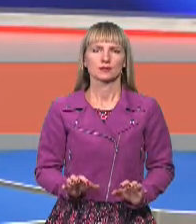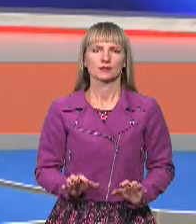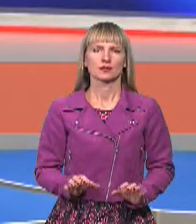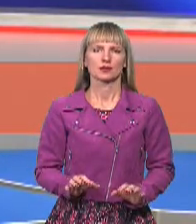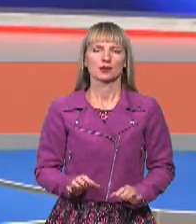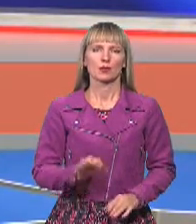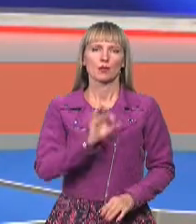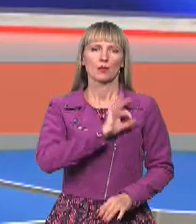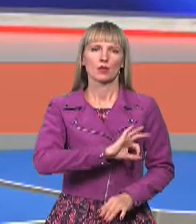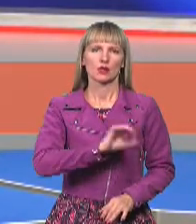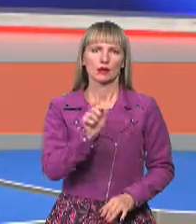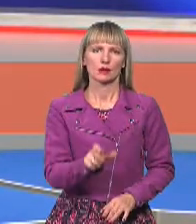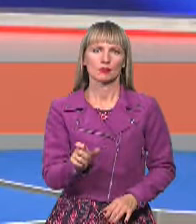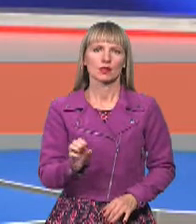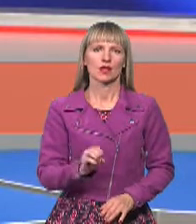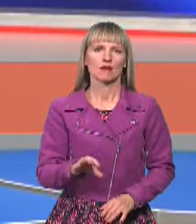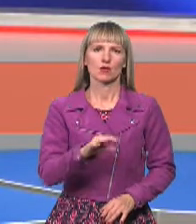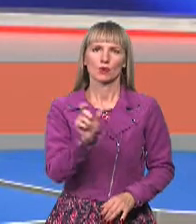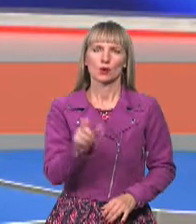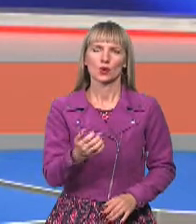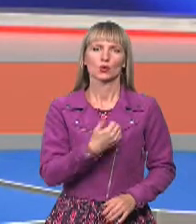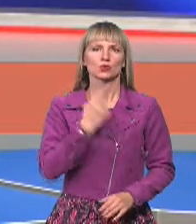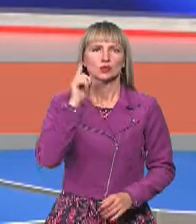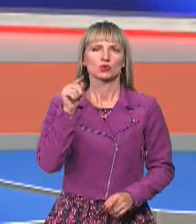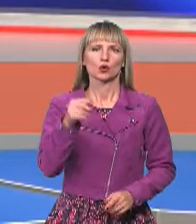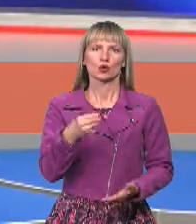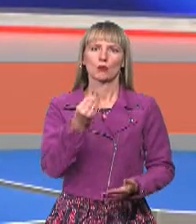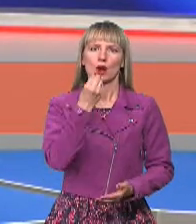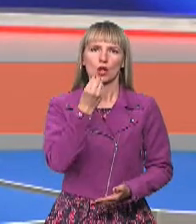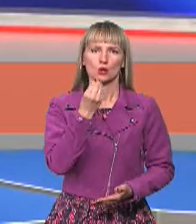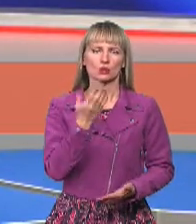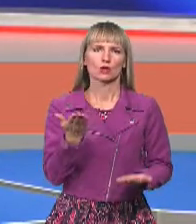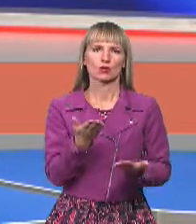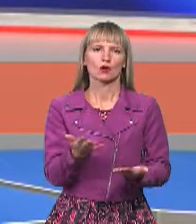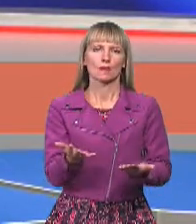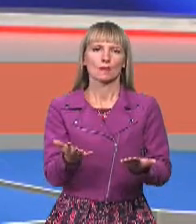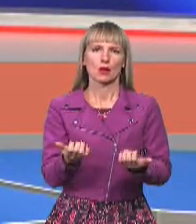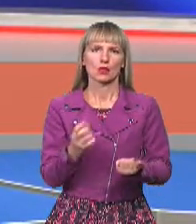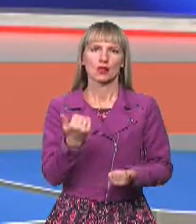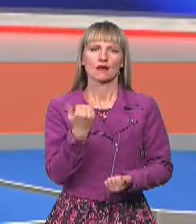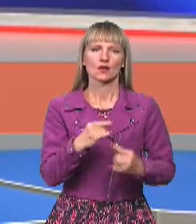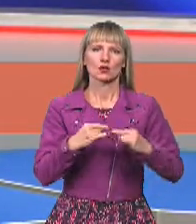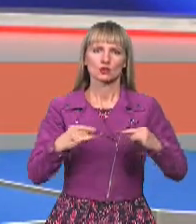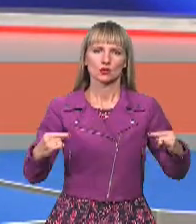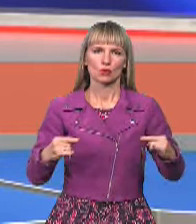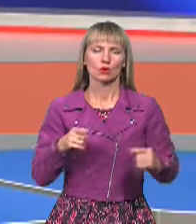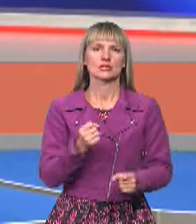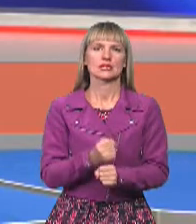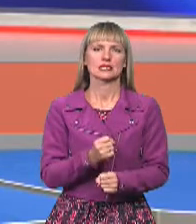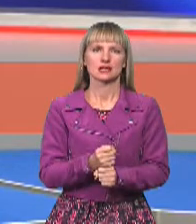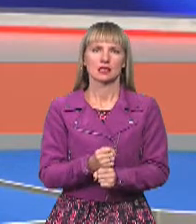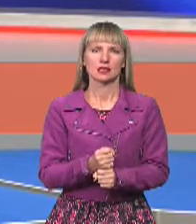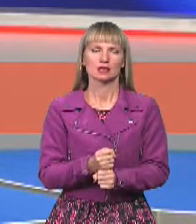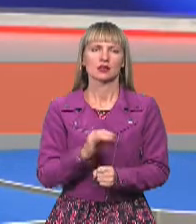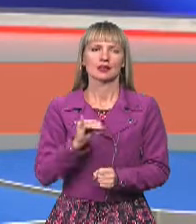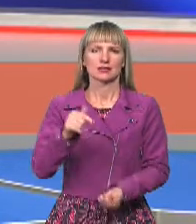Потребитель европейский, он хочет знать, что тот продукт, который попадает на его прилавок, он изготовлен и